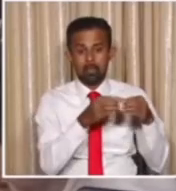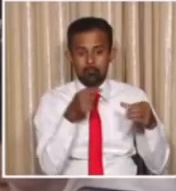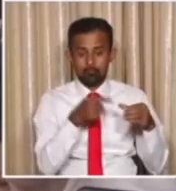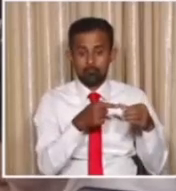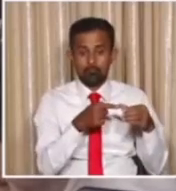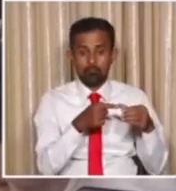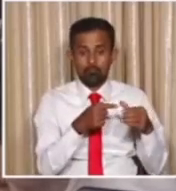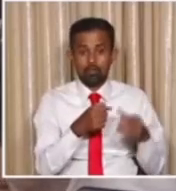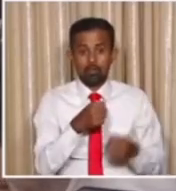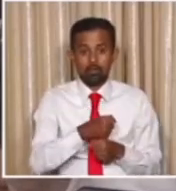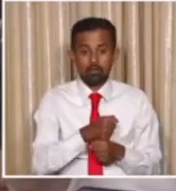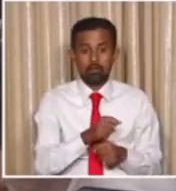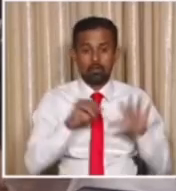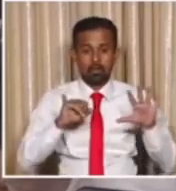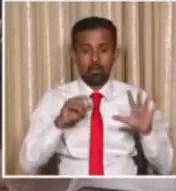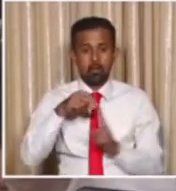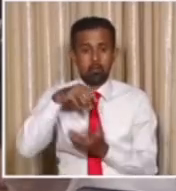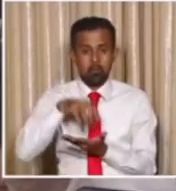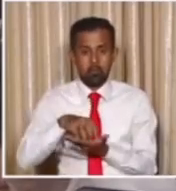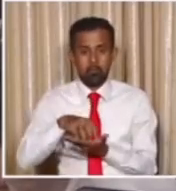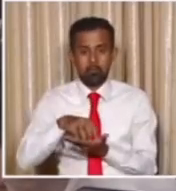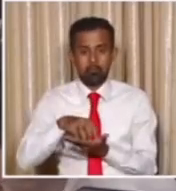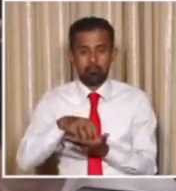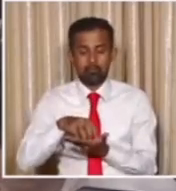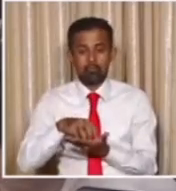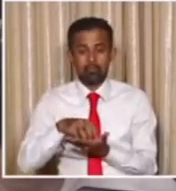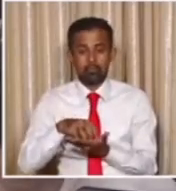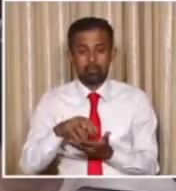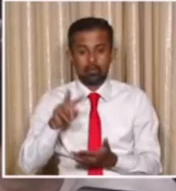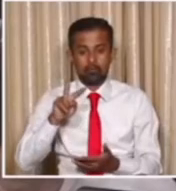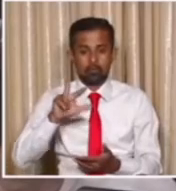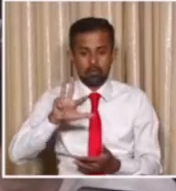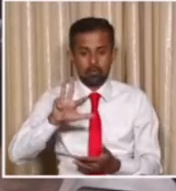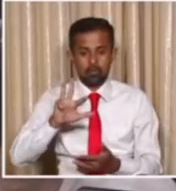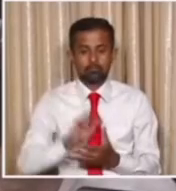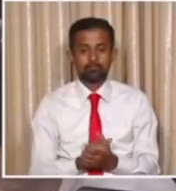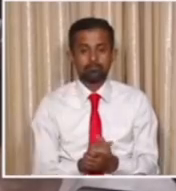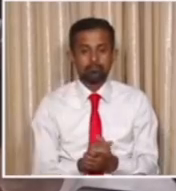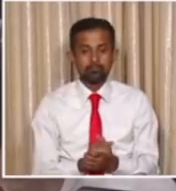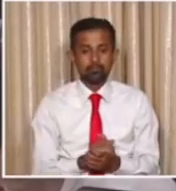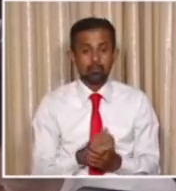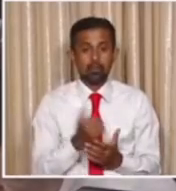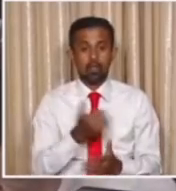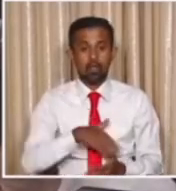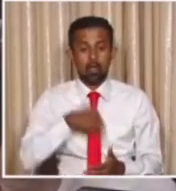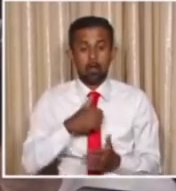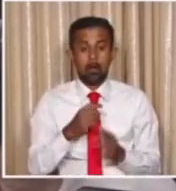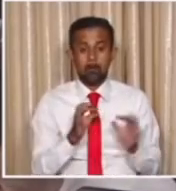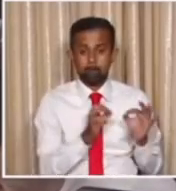ලයින් මිනිස්ට්‍රී එකේ 6යි, ප්‍රොවින්ෂල් මිනිස්ට්‍රී එකේ 29යි. බේස් හොස්පිටල් ටයිප්